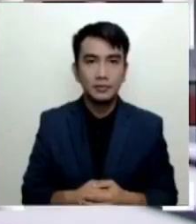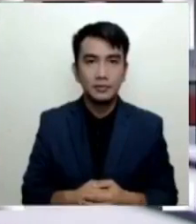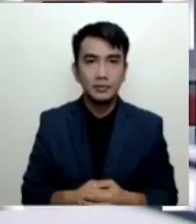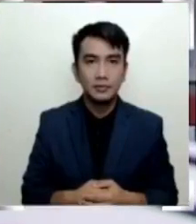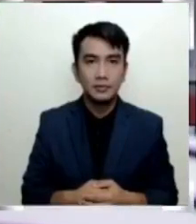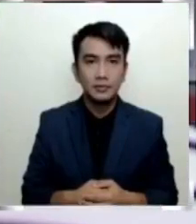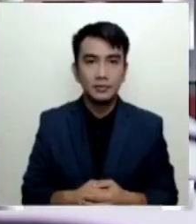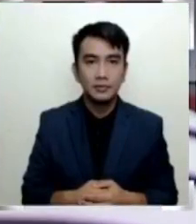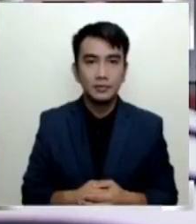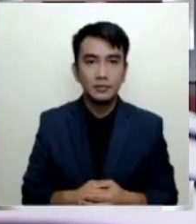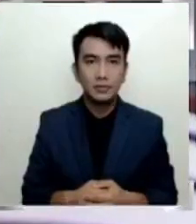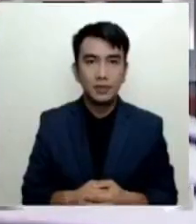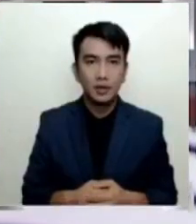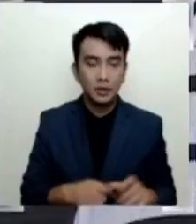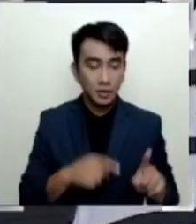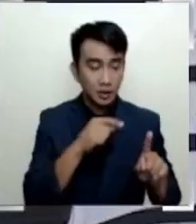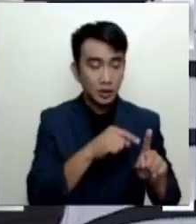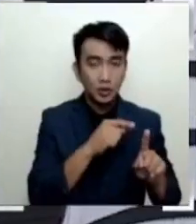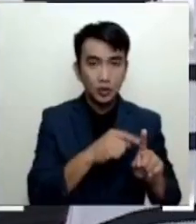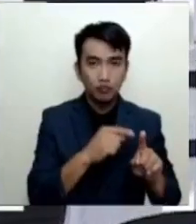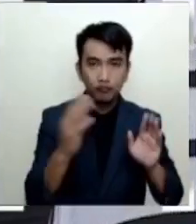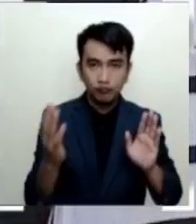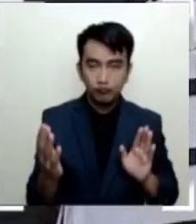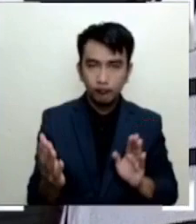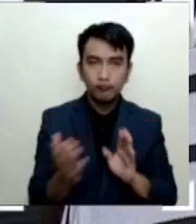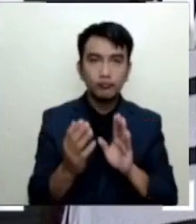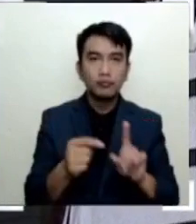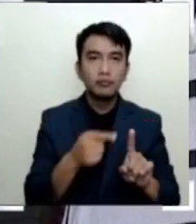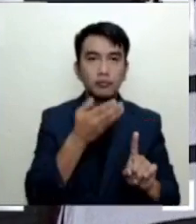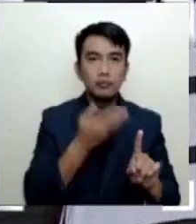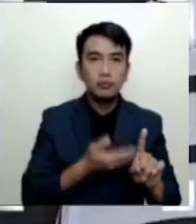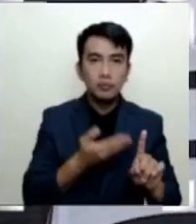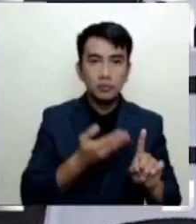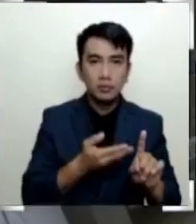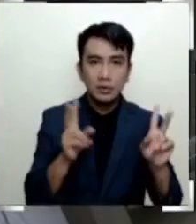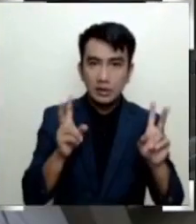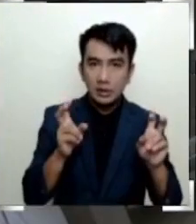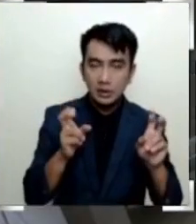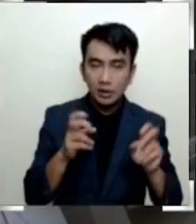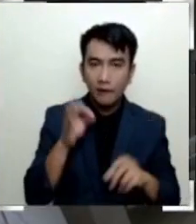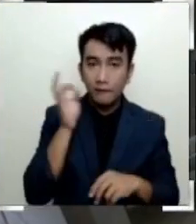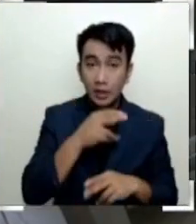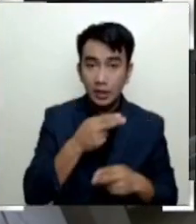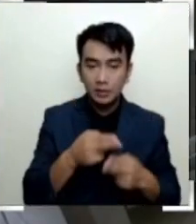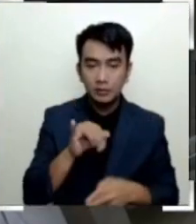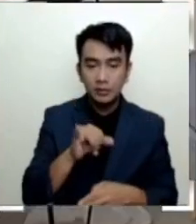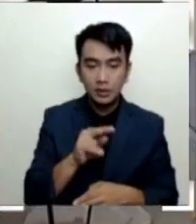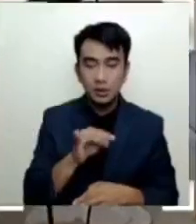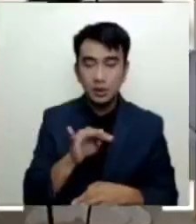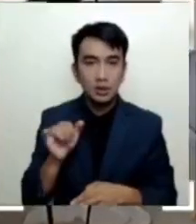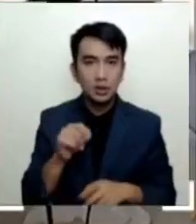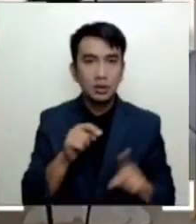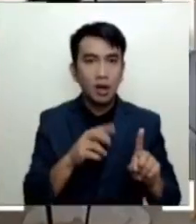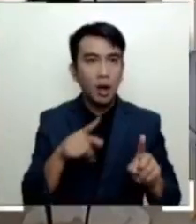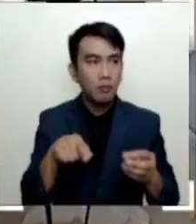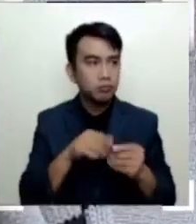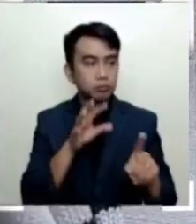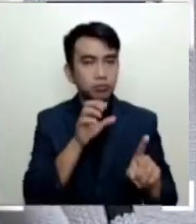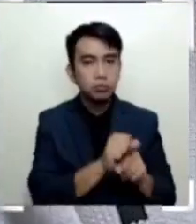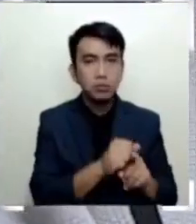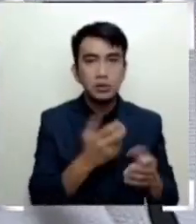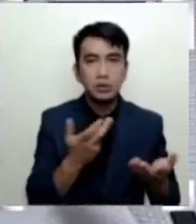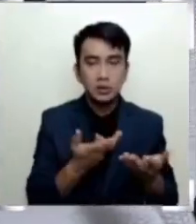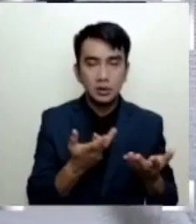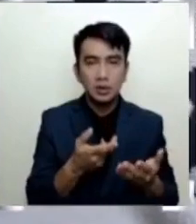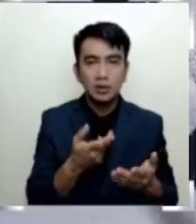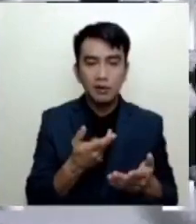Eksklusibong humarap sa GMA Integrated News, si alias Jenny, isa sa mga inabutan sa ni-raid na umano'y scam hub sa Pasay City.